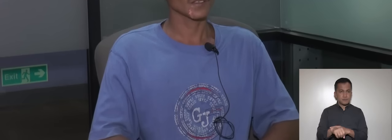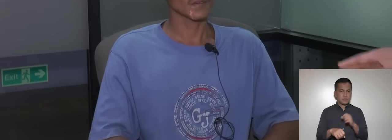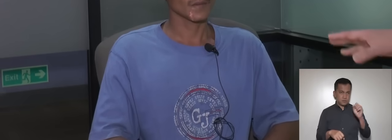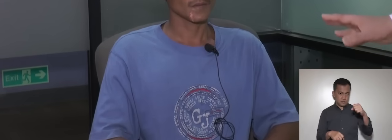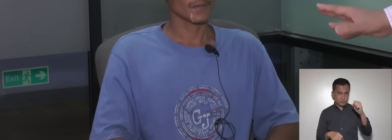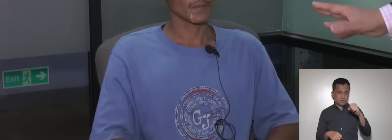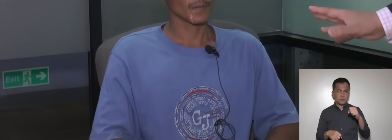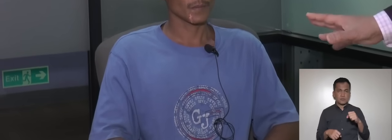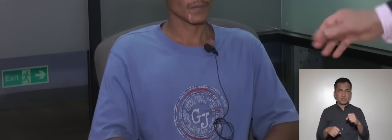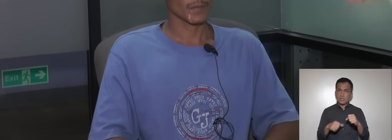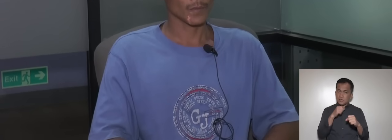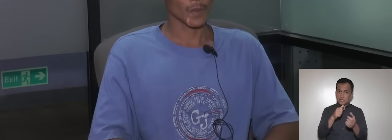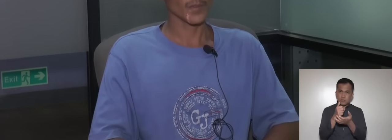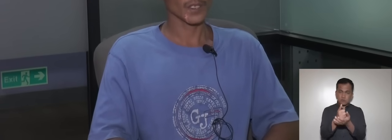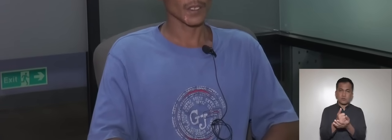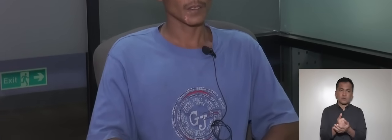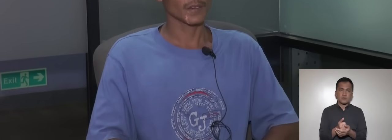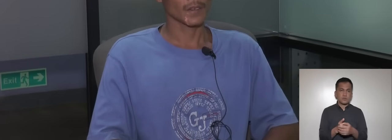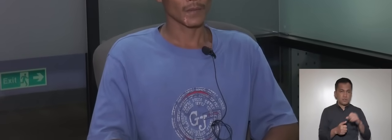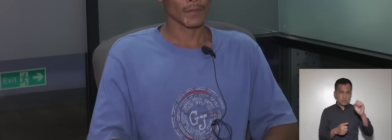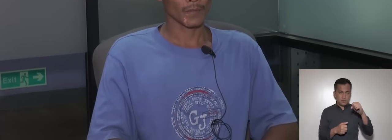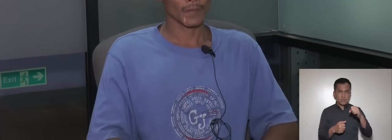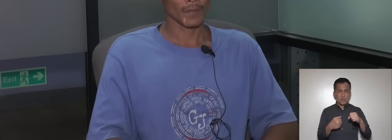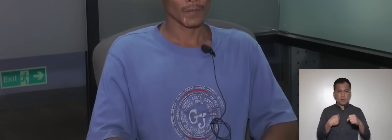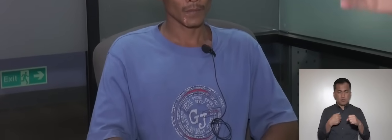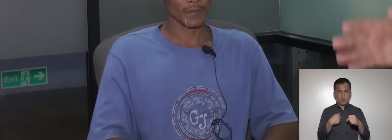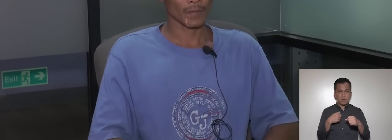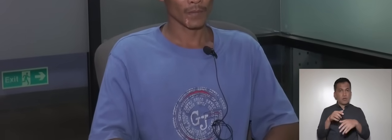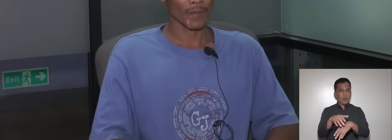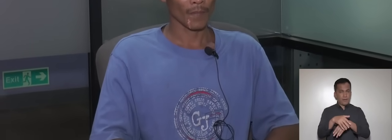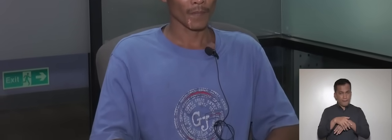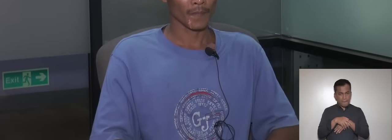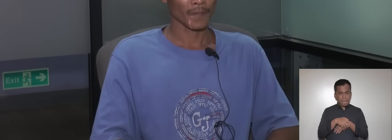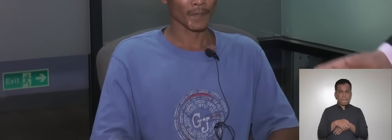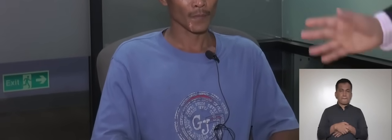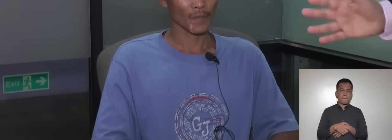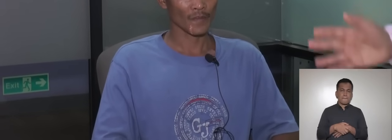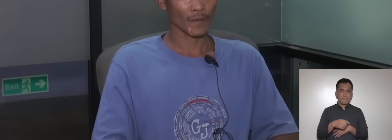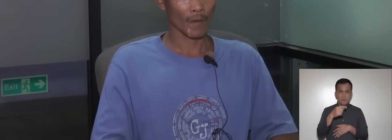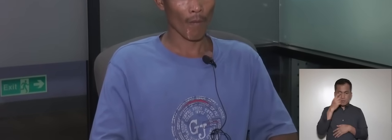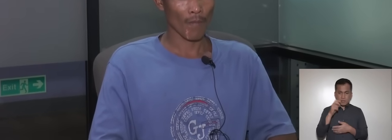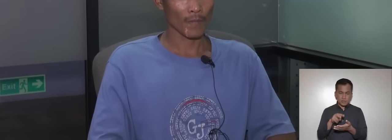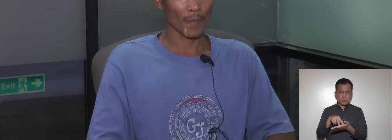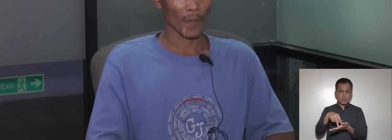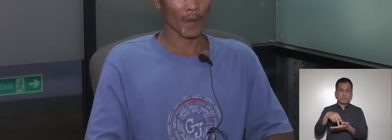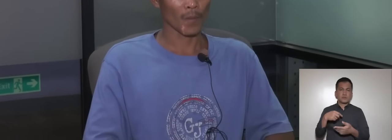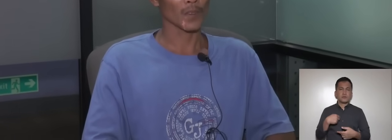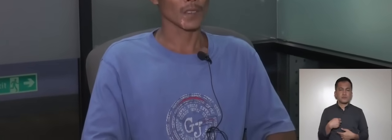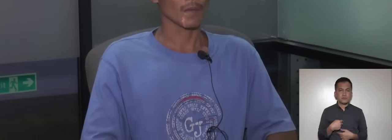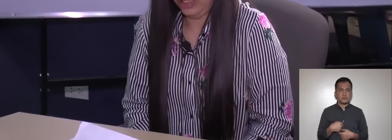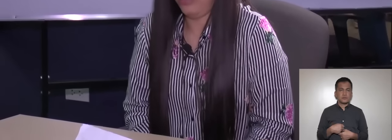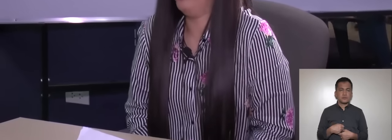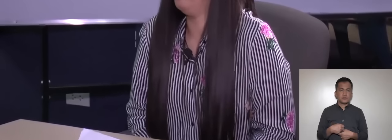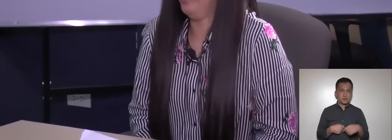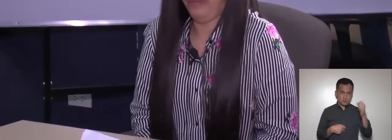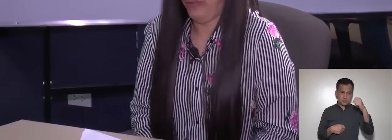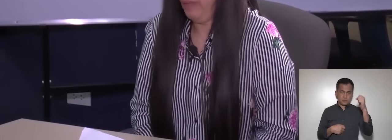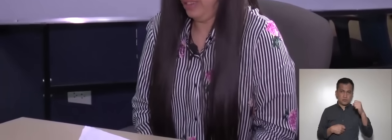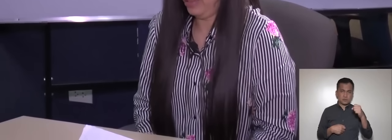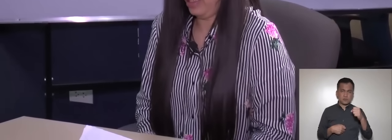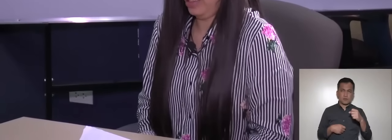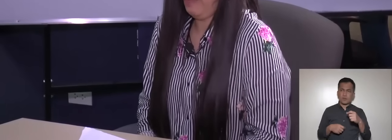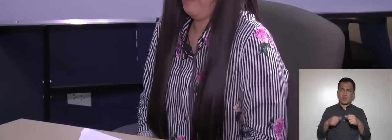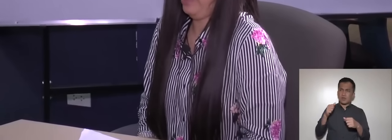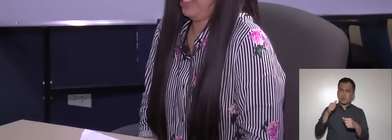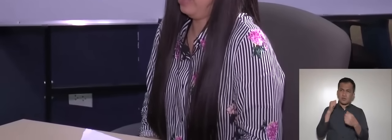sir. Hindi kita tutulungan. Opo, sir. Ako po ay aatras na. Kasi stand ko po talaga yan. Opo, sir. Kaya ayoko nang